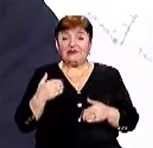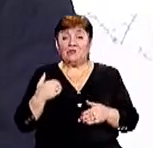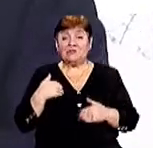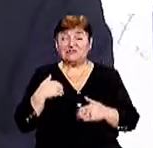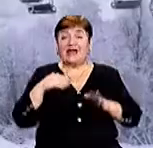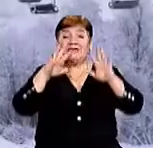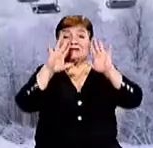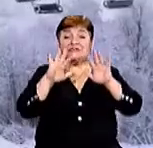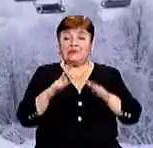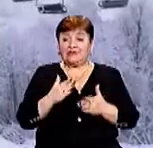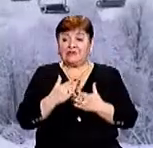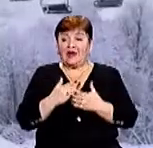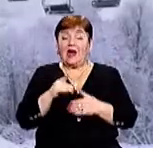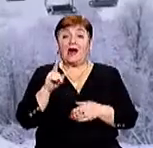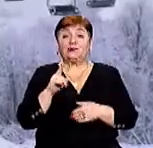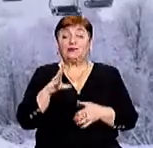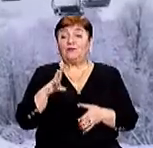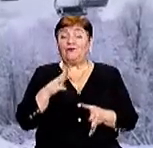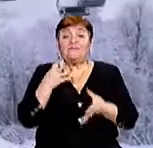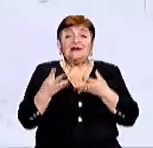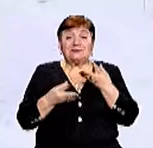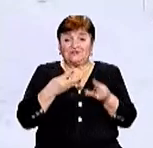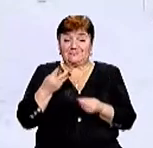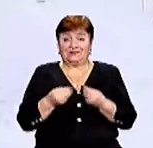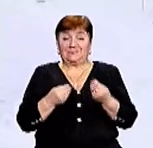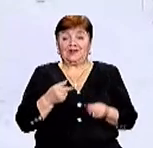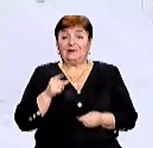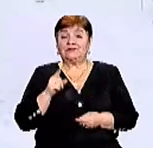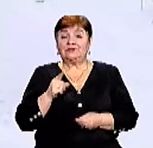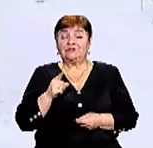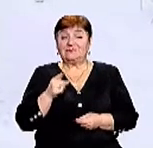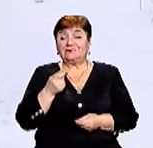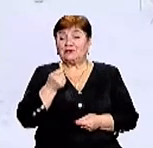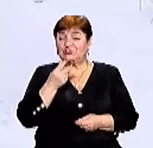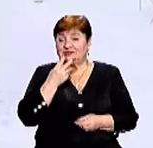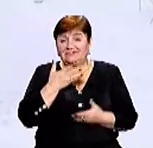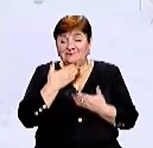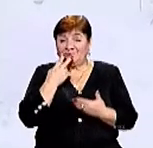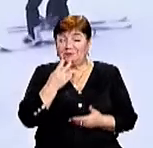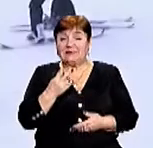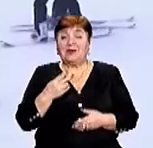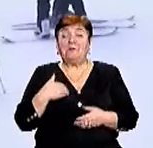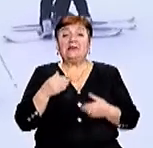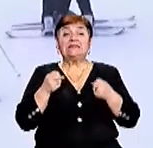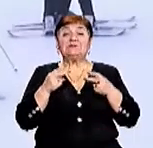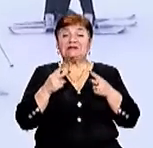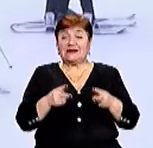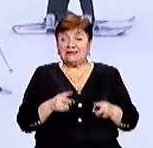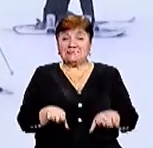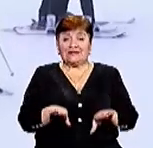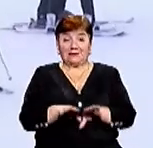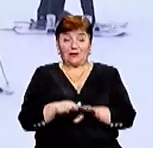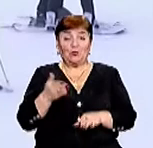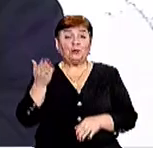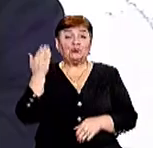час випав тут, а до цього був штучний. На штучному ваще. Снігу важче трошки. Ми не такі вже спеціалісти. Ми в